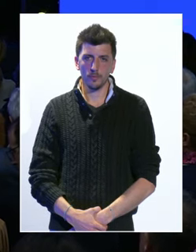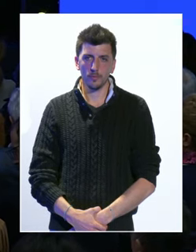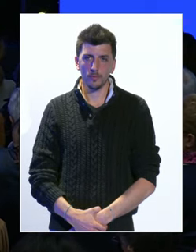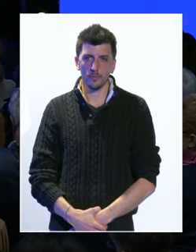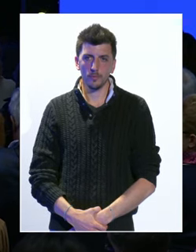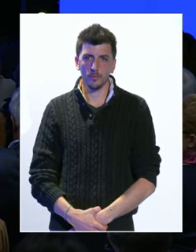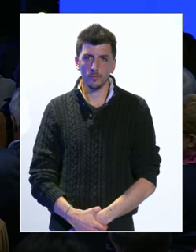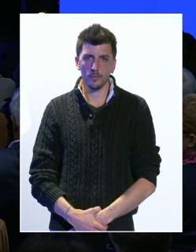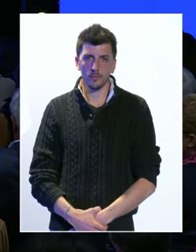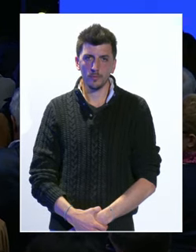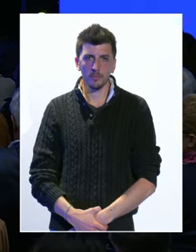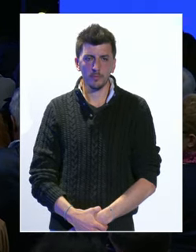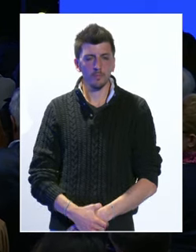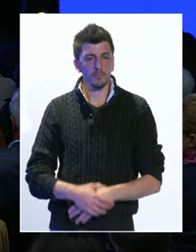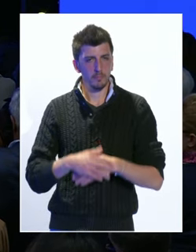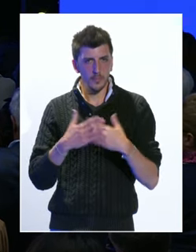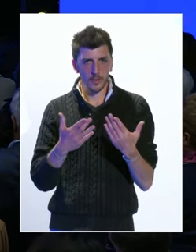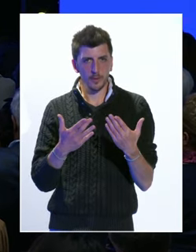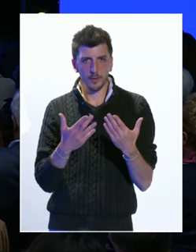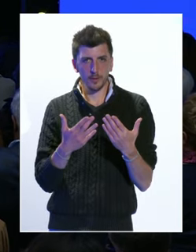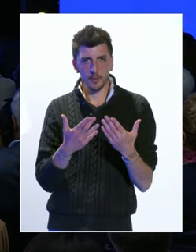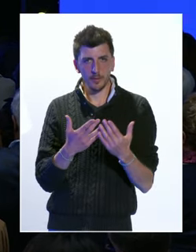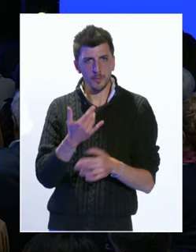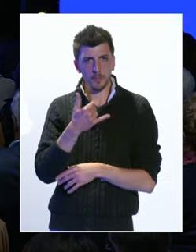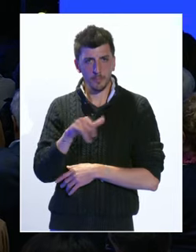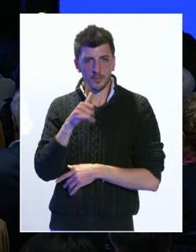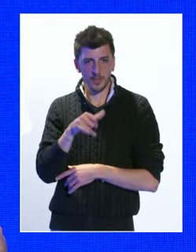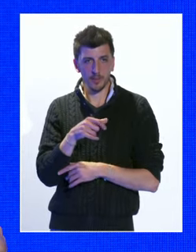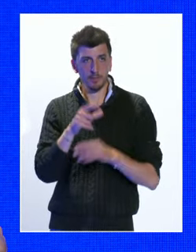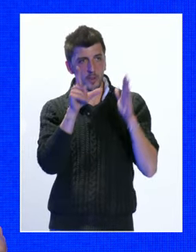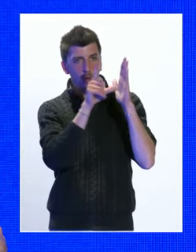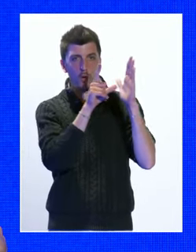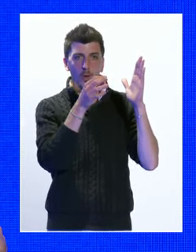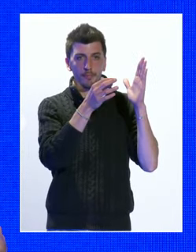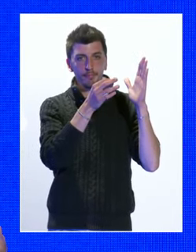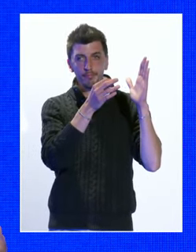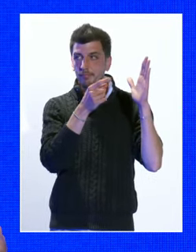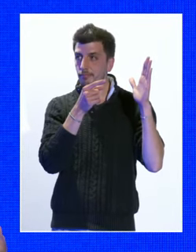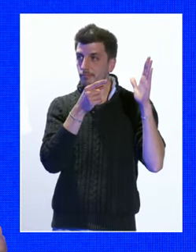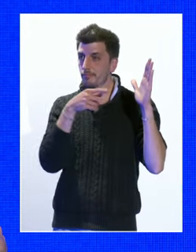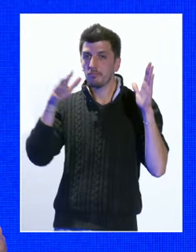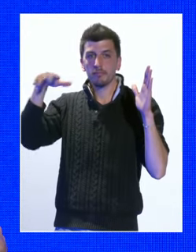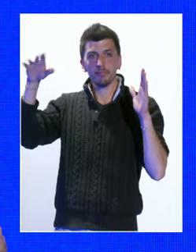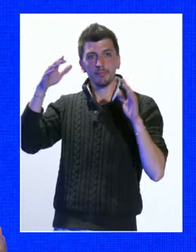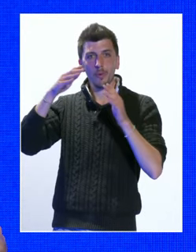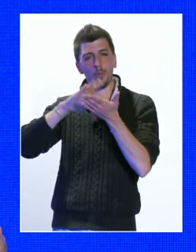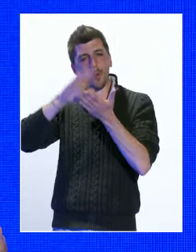Alors je vais aller un peu plus loin. Cette loi, on nous l'a promise sans cesse au cours